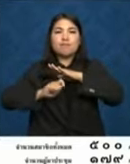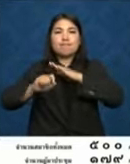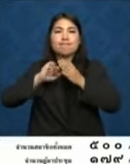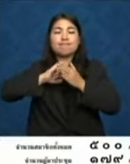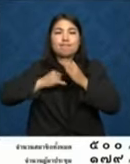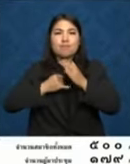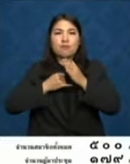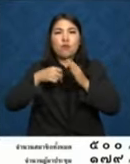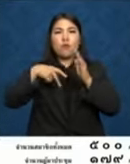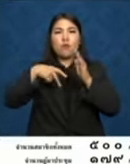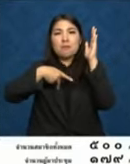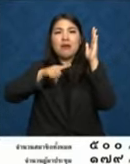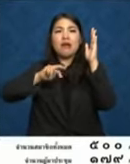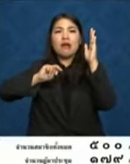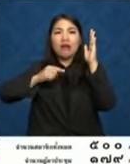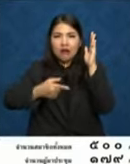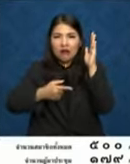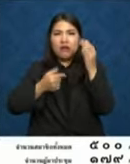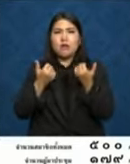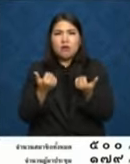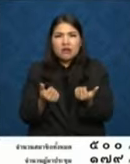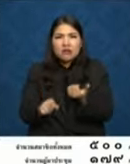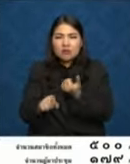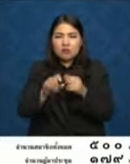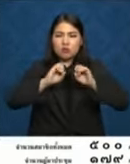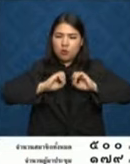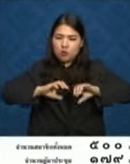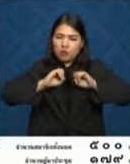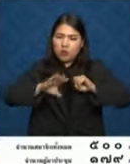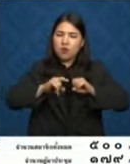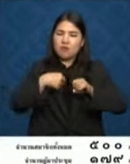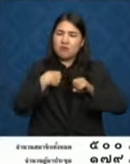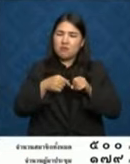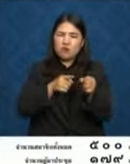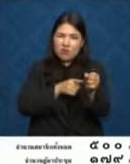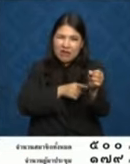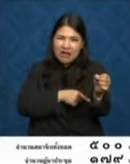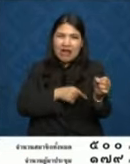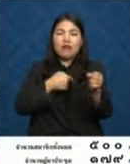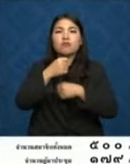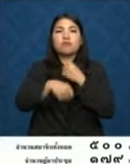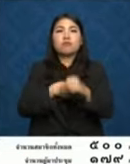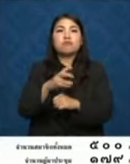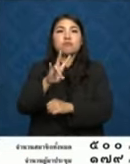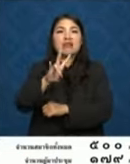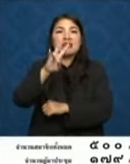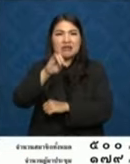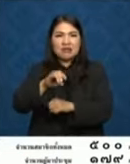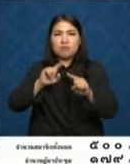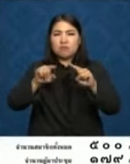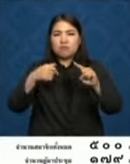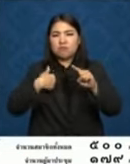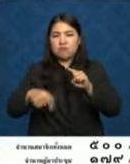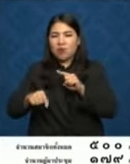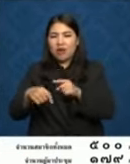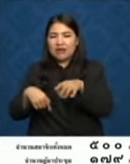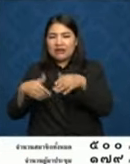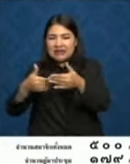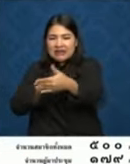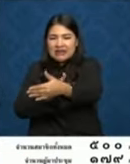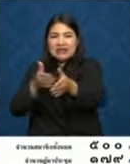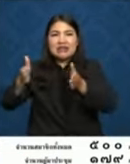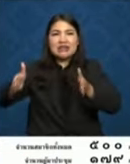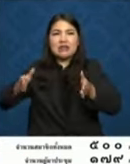มีเวลาในการสอนมาเป็นเวลา70ปีแต่โรงอาหารของโรงเรียนไม่มีนะครับมีนักเรียน